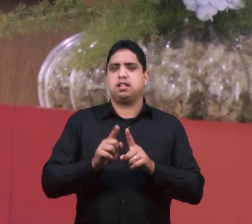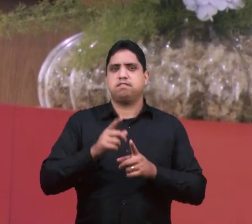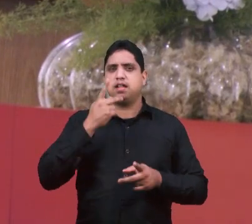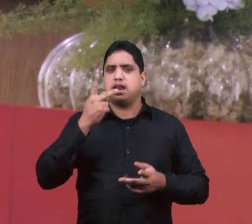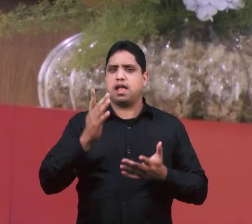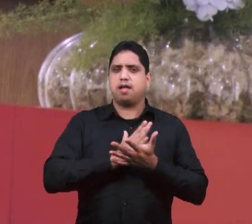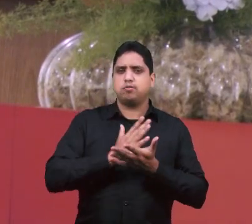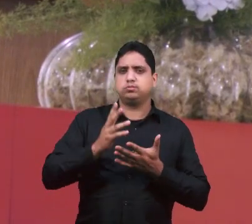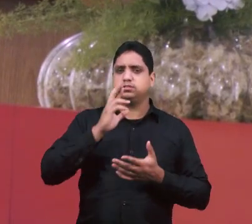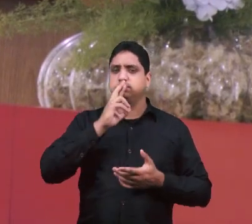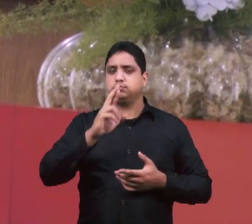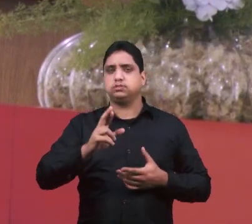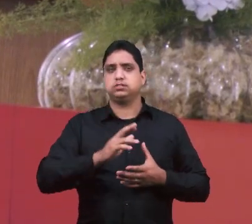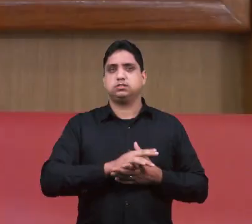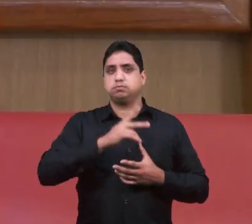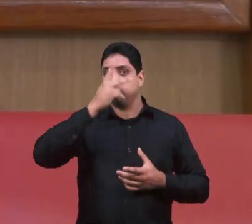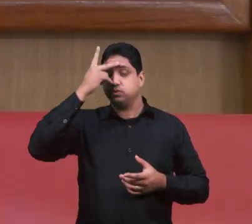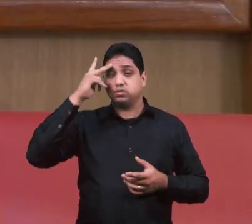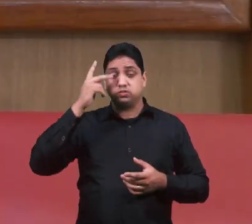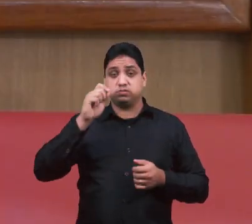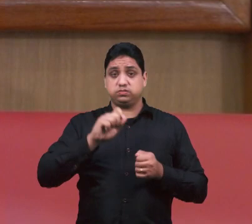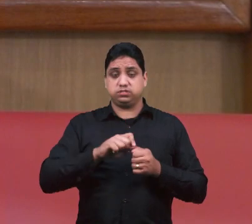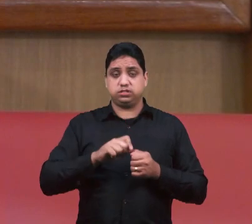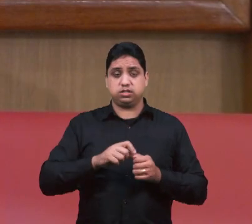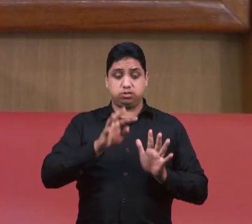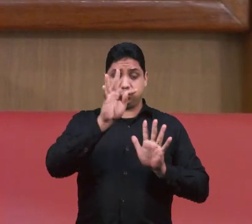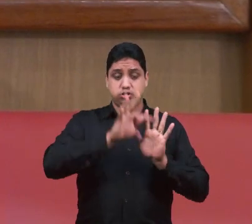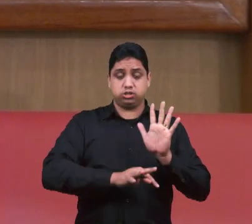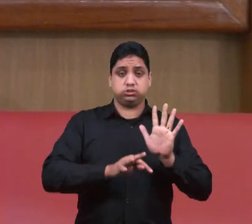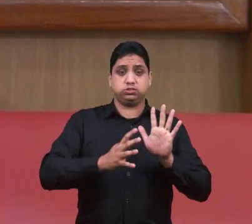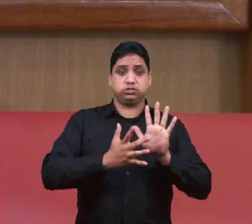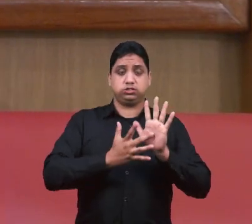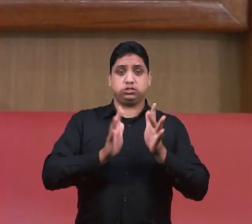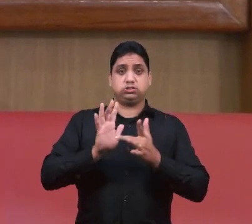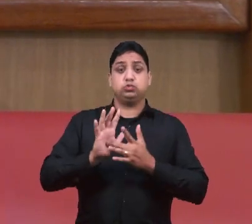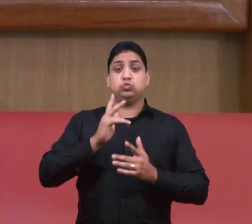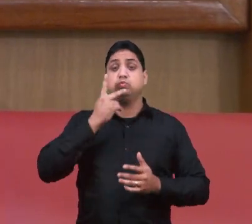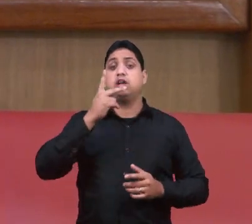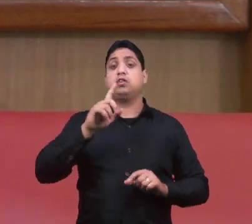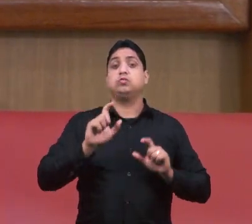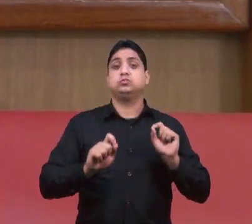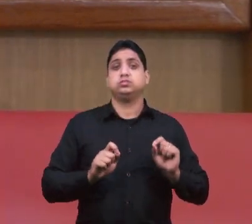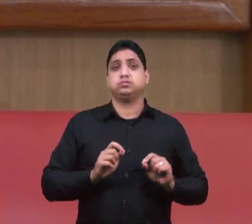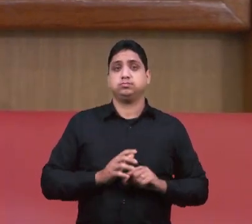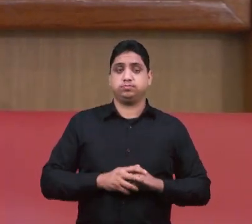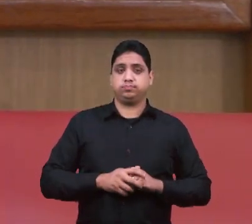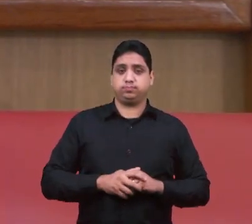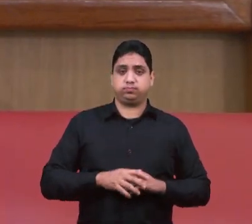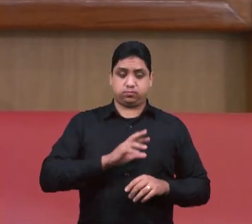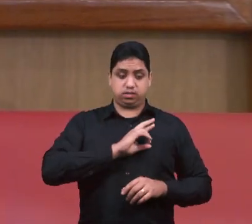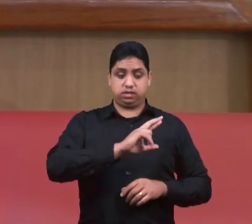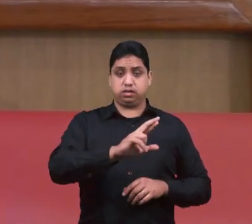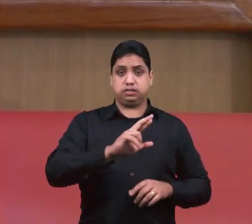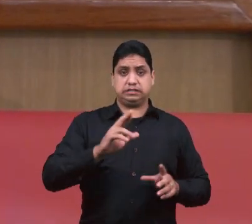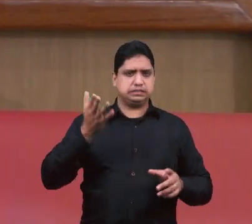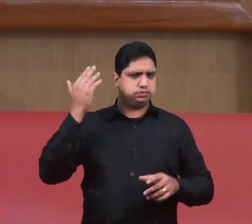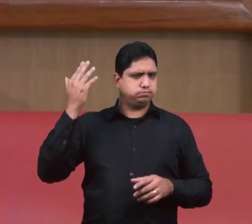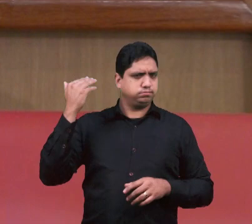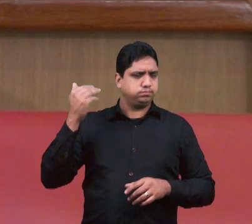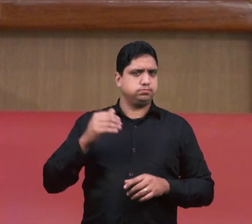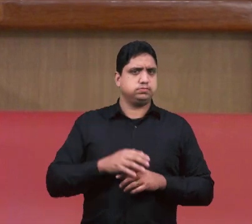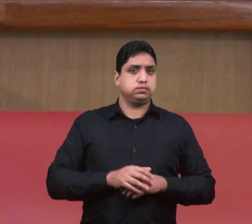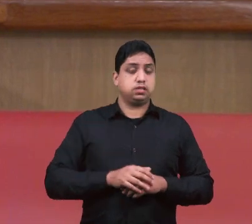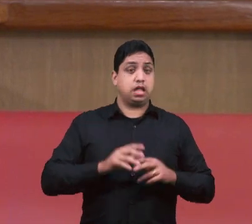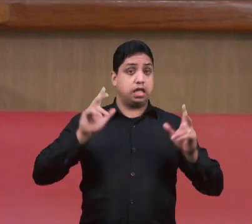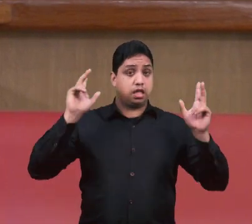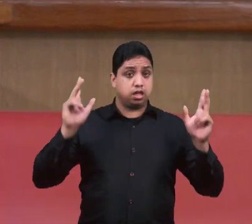aller vers quelques réponses qui ont été données. Le texte, Jésus, quand il dit, les religieux de l'époque sont